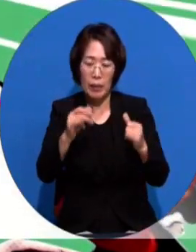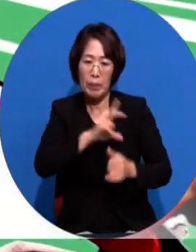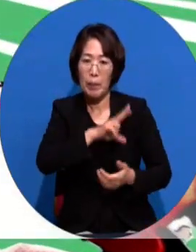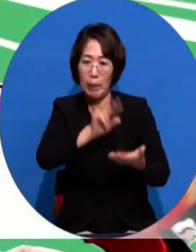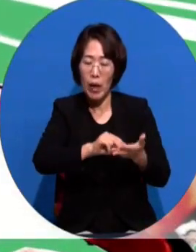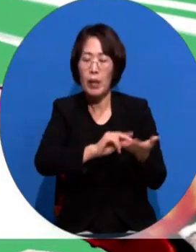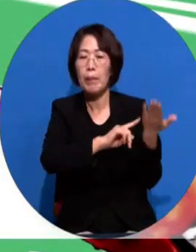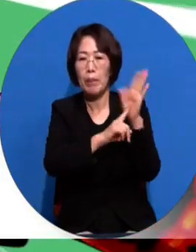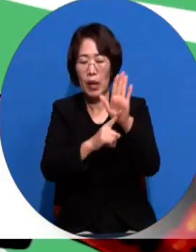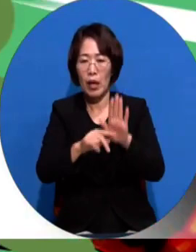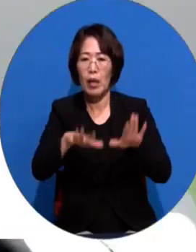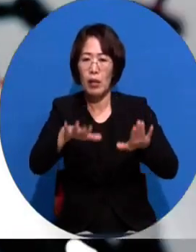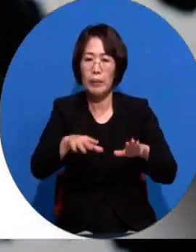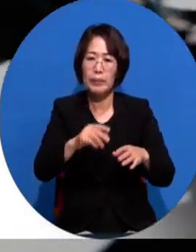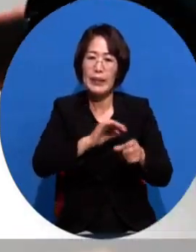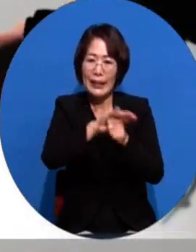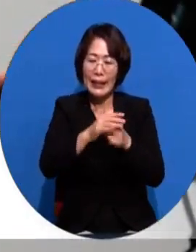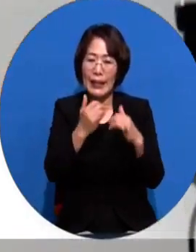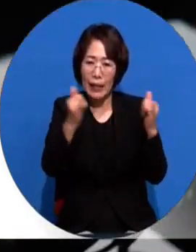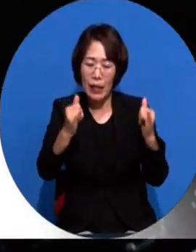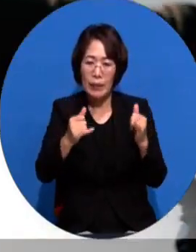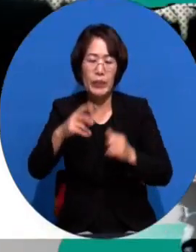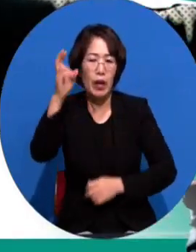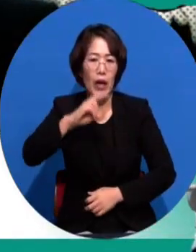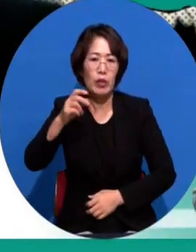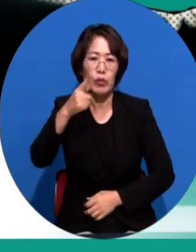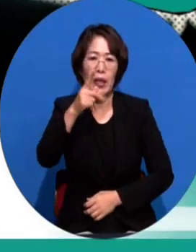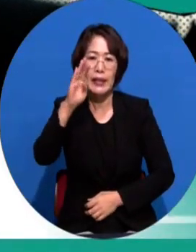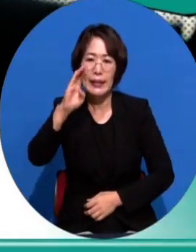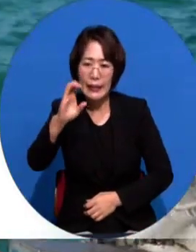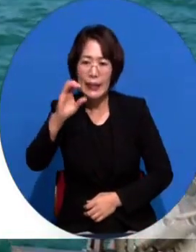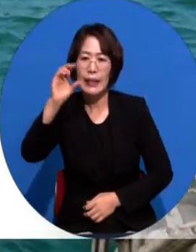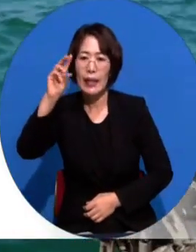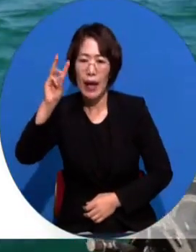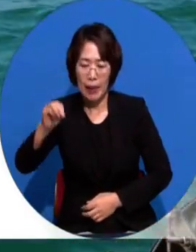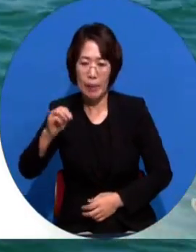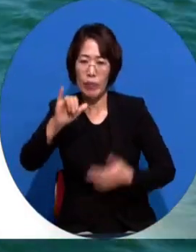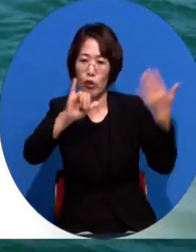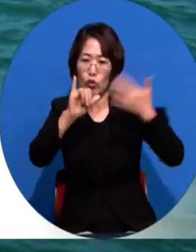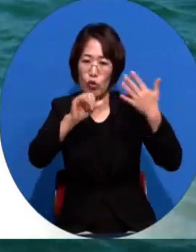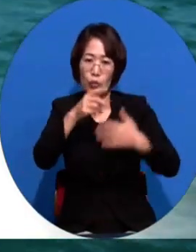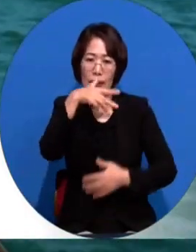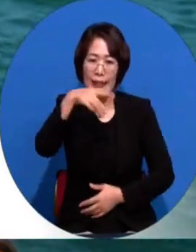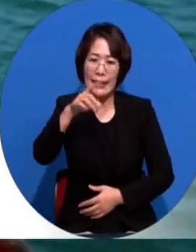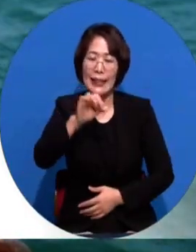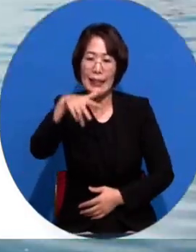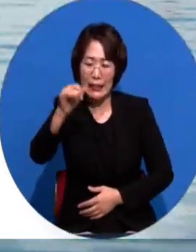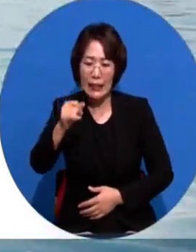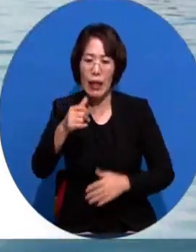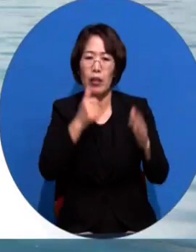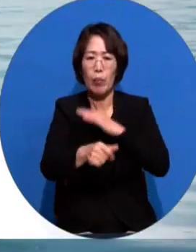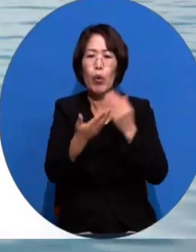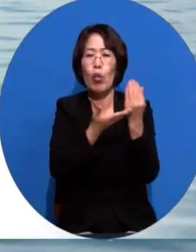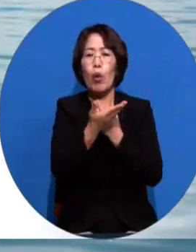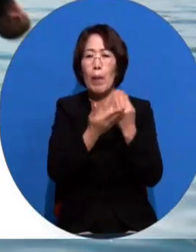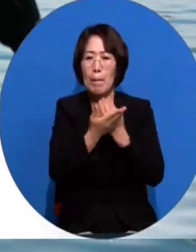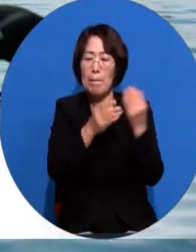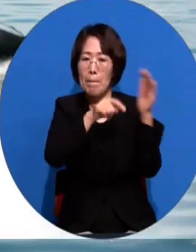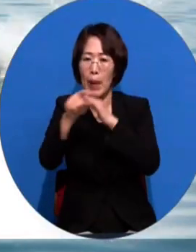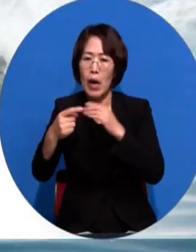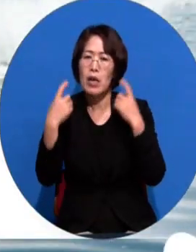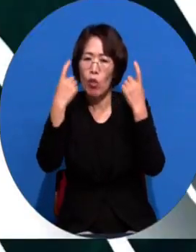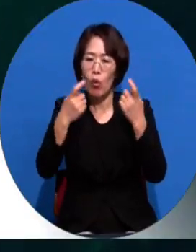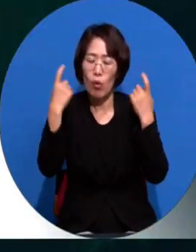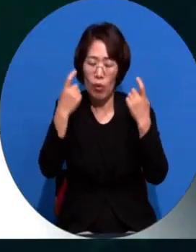방송됩니다. 선바디 투럽은 가수 KCM과 유튜버 짱재가 대한민국 대표 섬을 찾아 캠핑을 떠나는